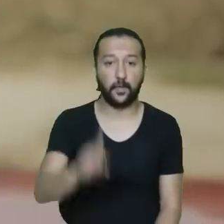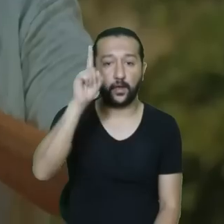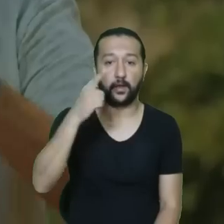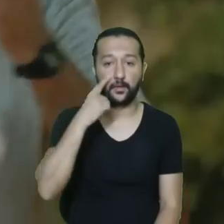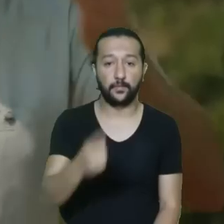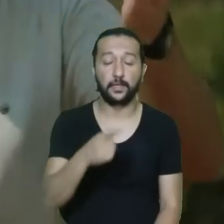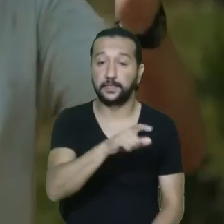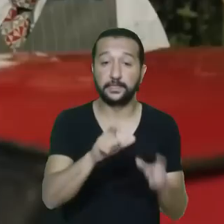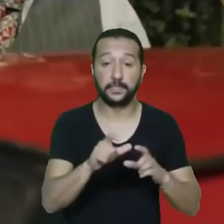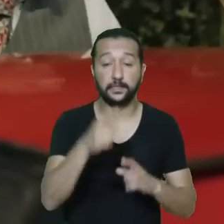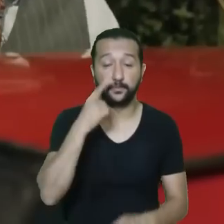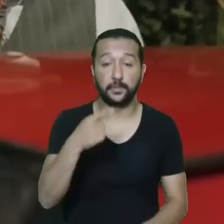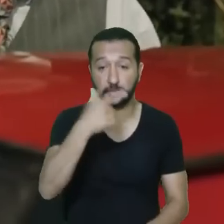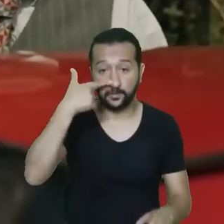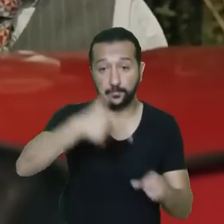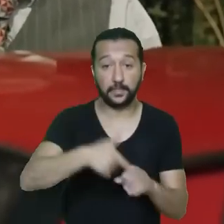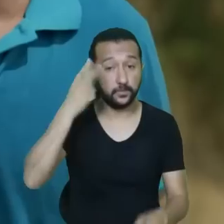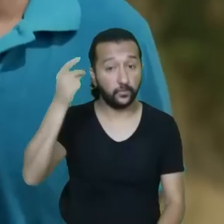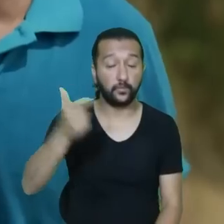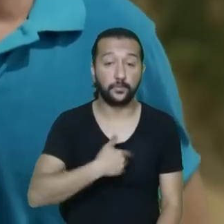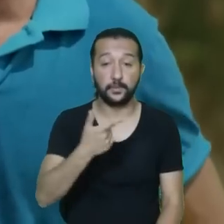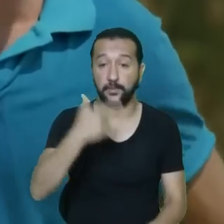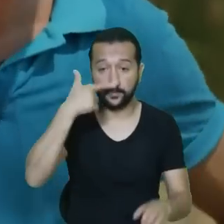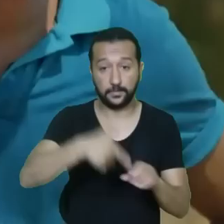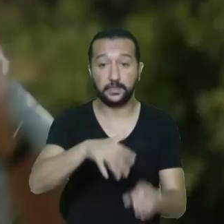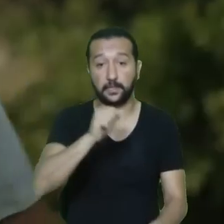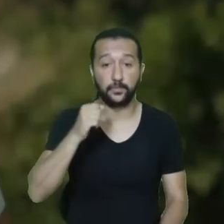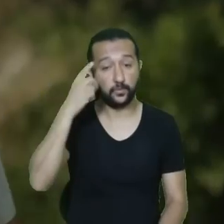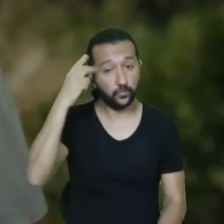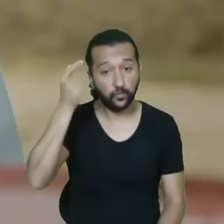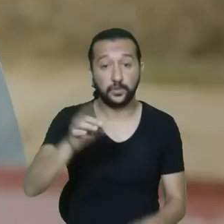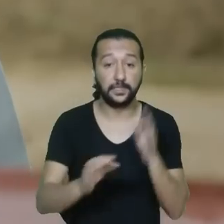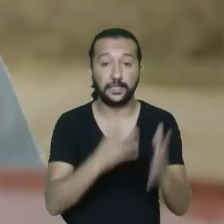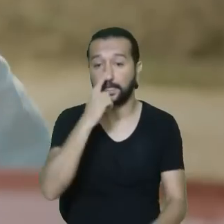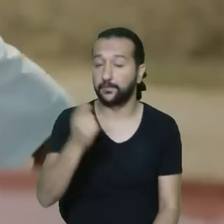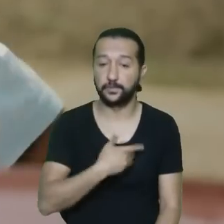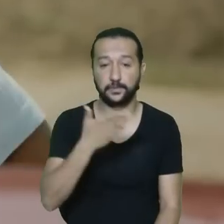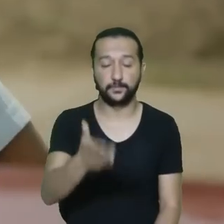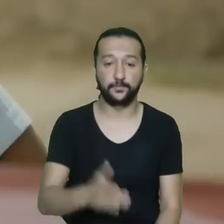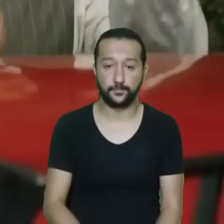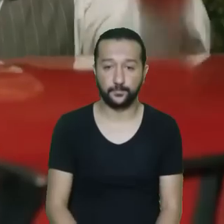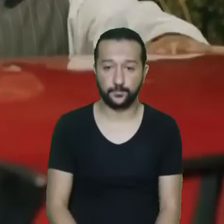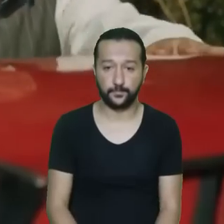Allah! Sadıç'la benzin almayı unuttuk ya lan biz. Benzin almayı unuttuk. Nasıl yak gelince arabayı?